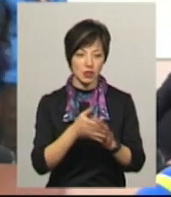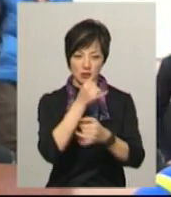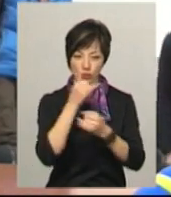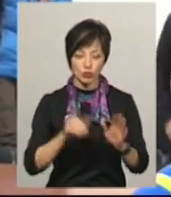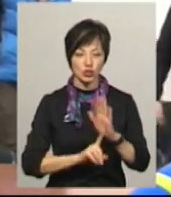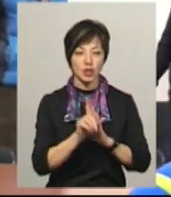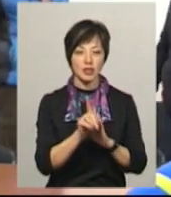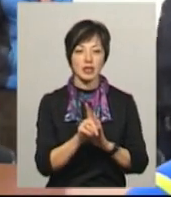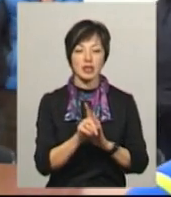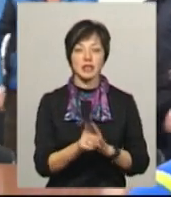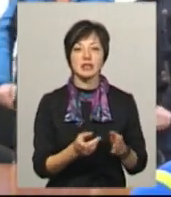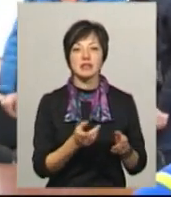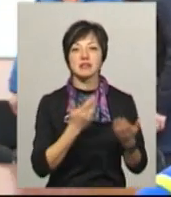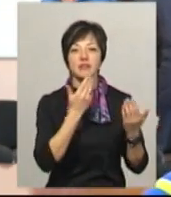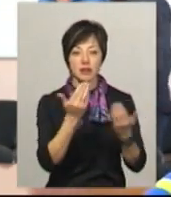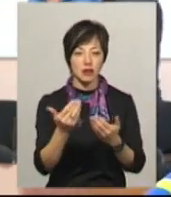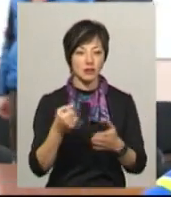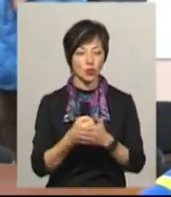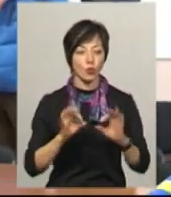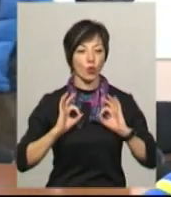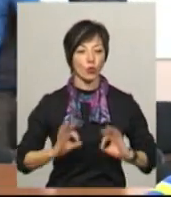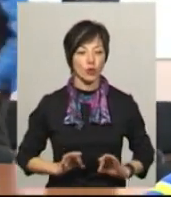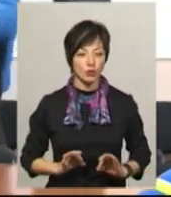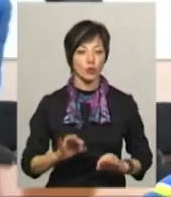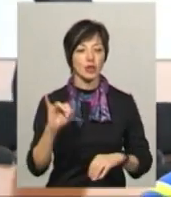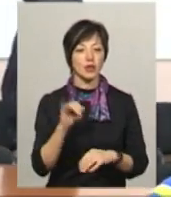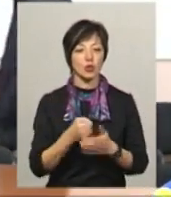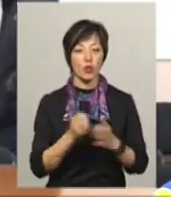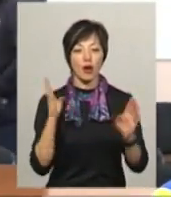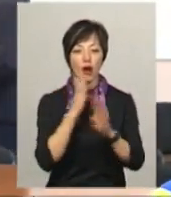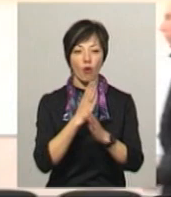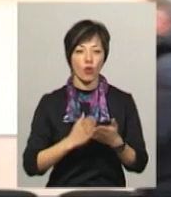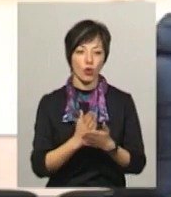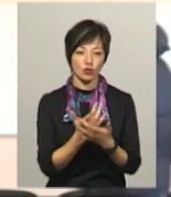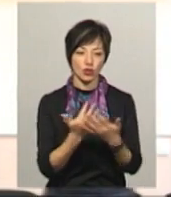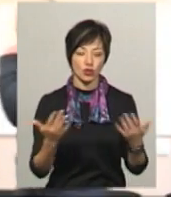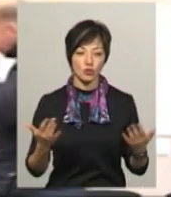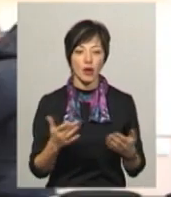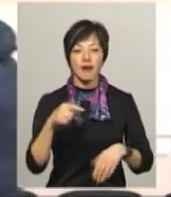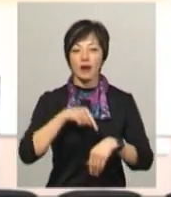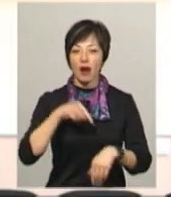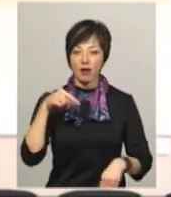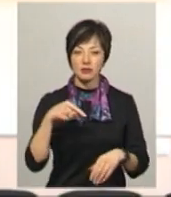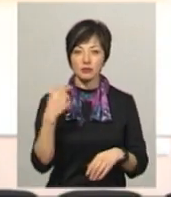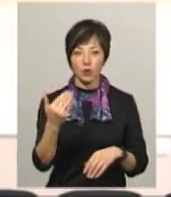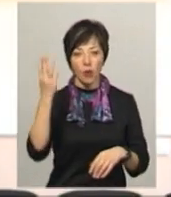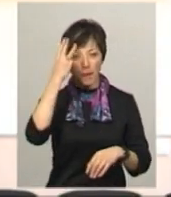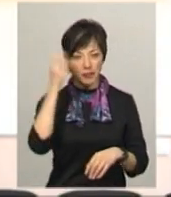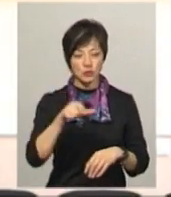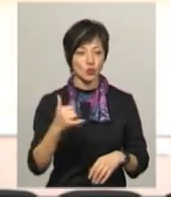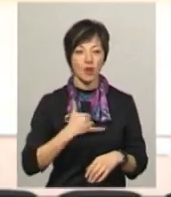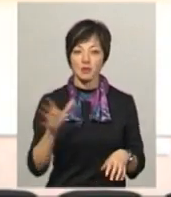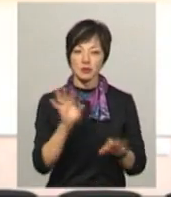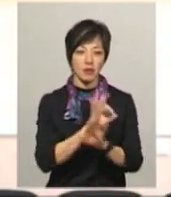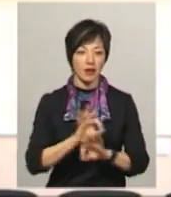почали звертатися до органів прокуратури, так само і до екологічних служб. Реакція з боку хмельничан, в нас все прекрасно, в